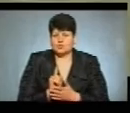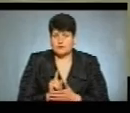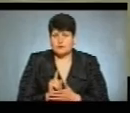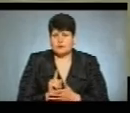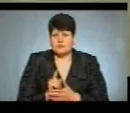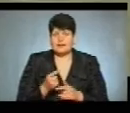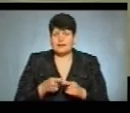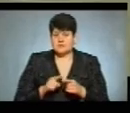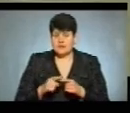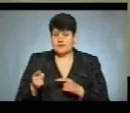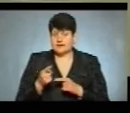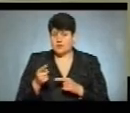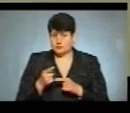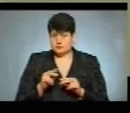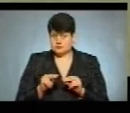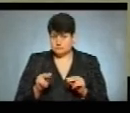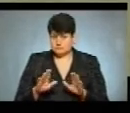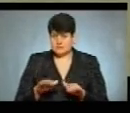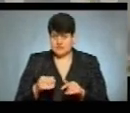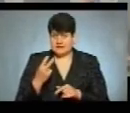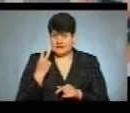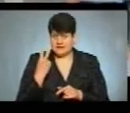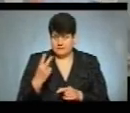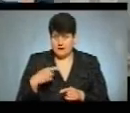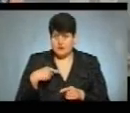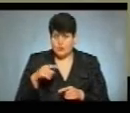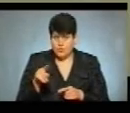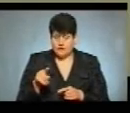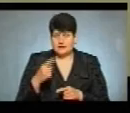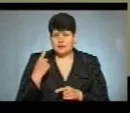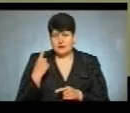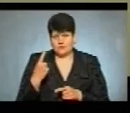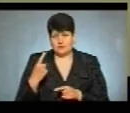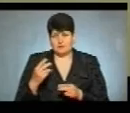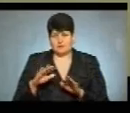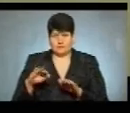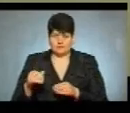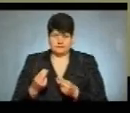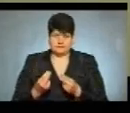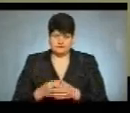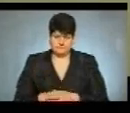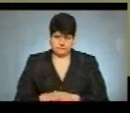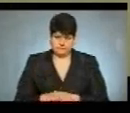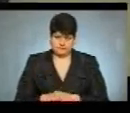На це тернопільські педагоги відповіли 2 влучними ударами з точки і 1 з гри.